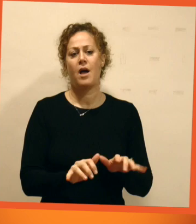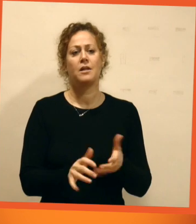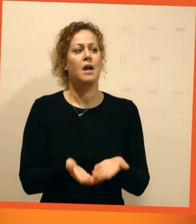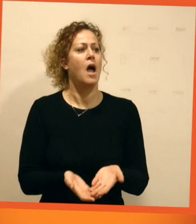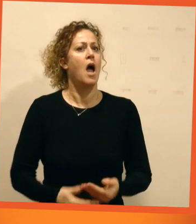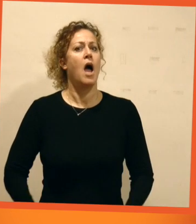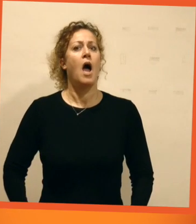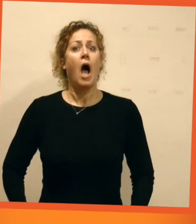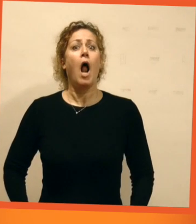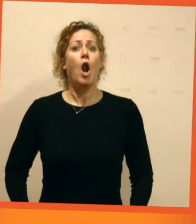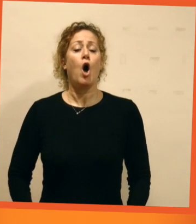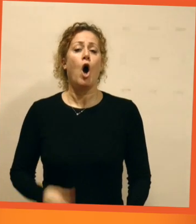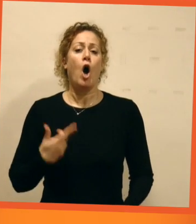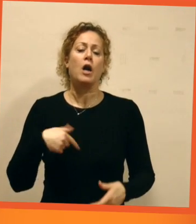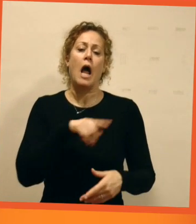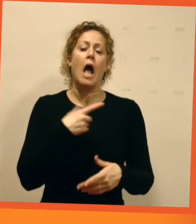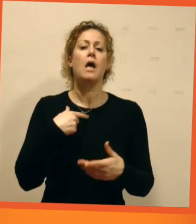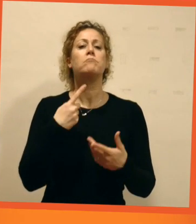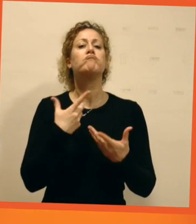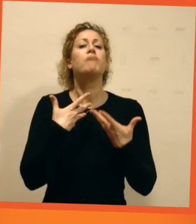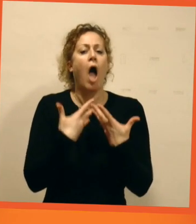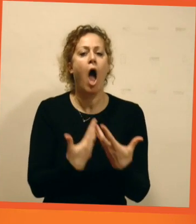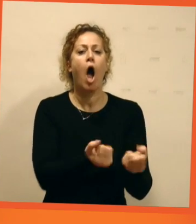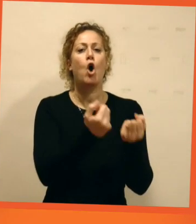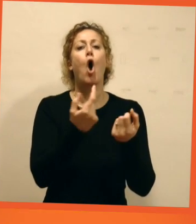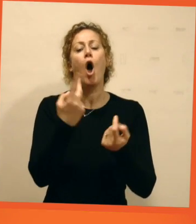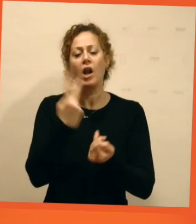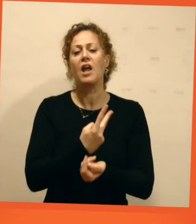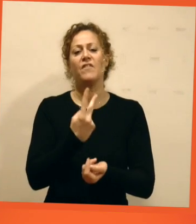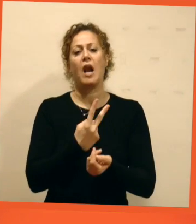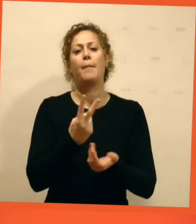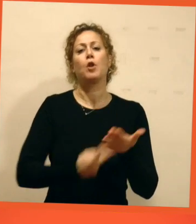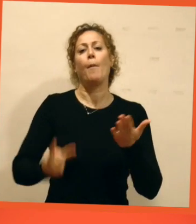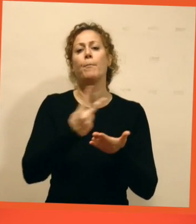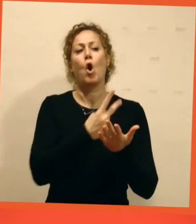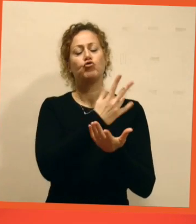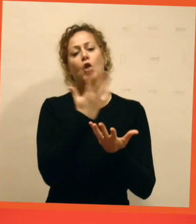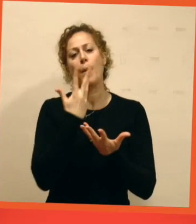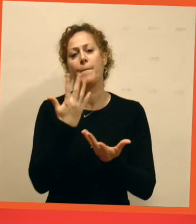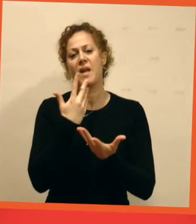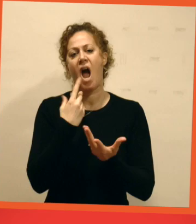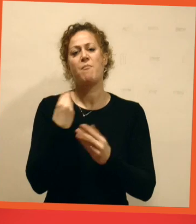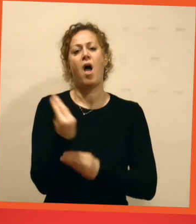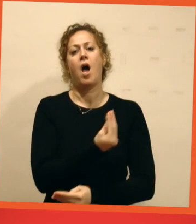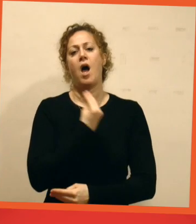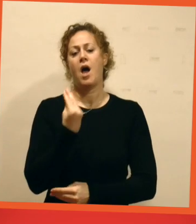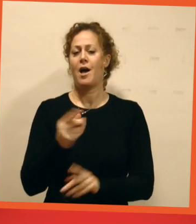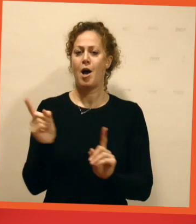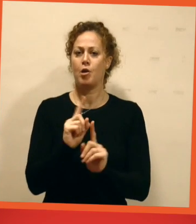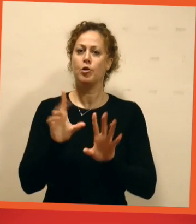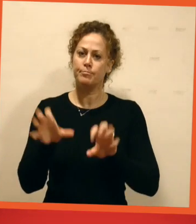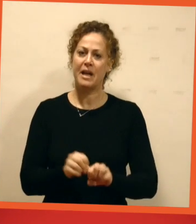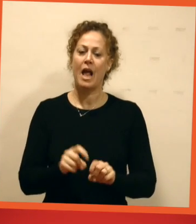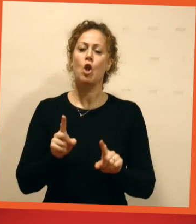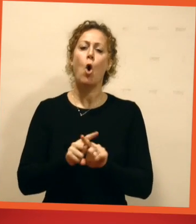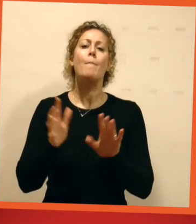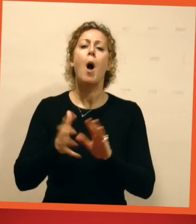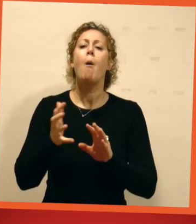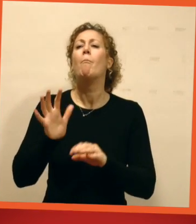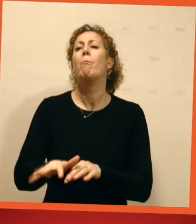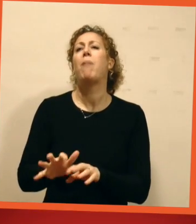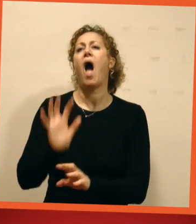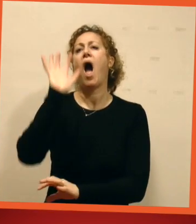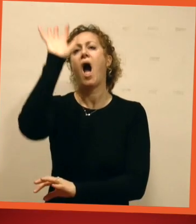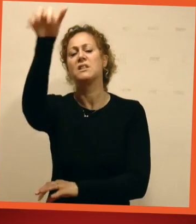vengono accolti molto bene, sono progetti che incuriosiscono più che altro, perché non è il solito basket, senza nulla togliere al basket